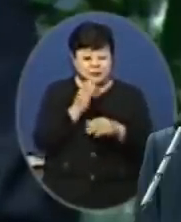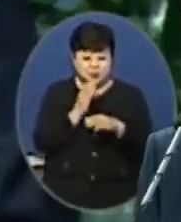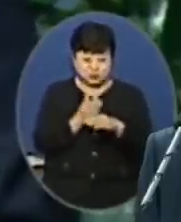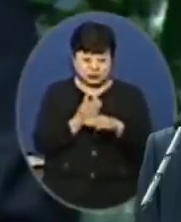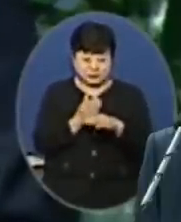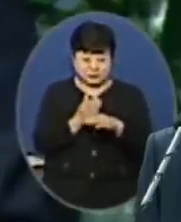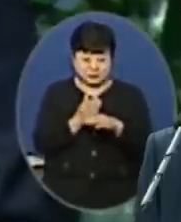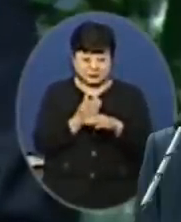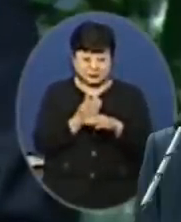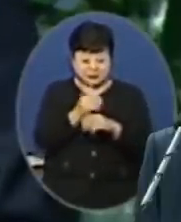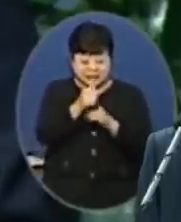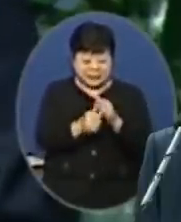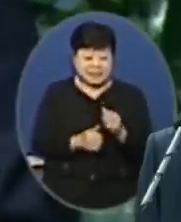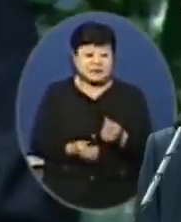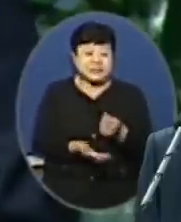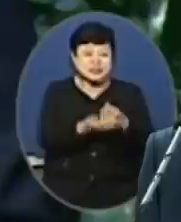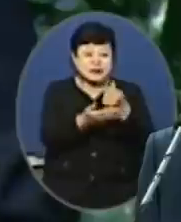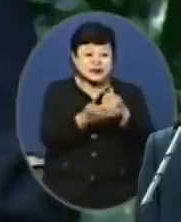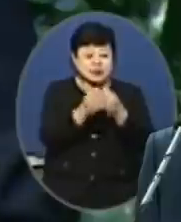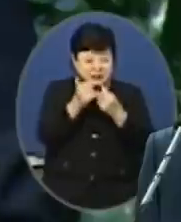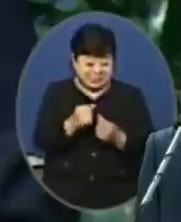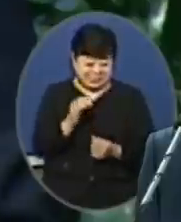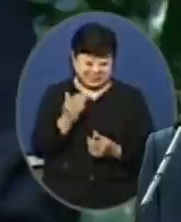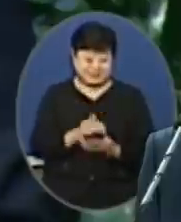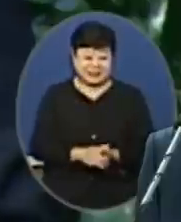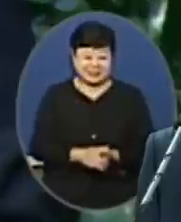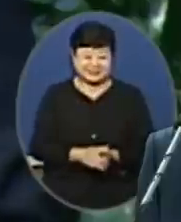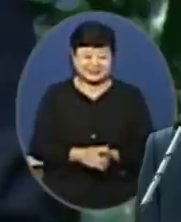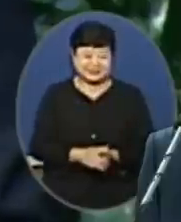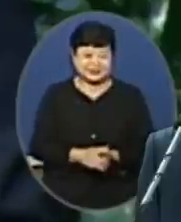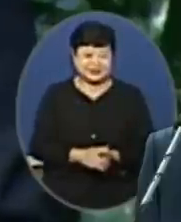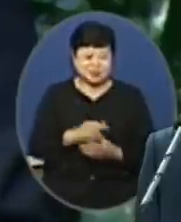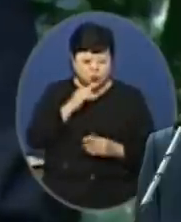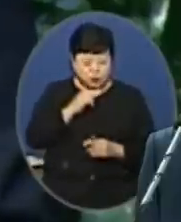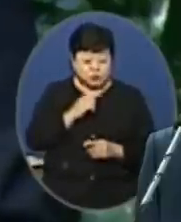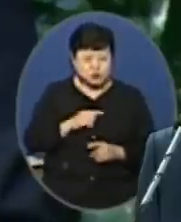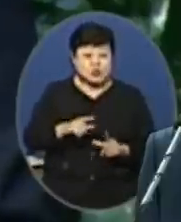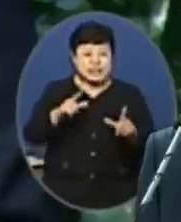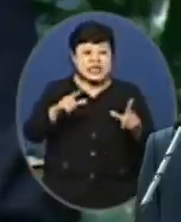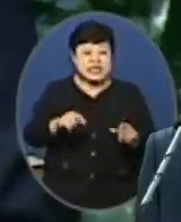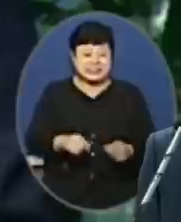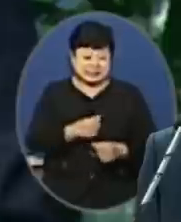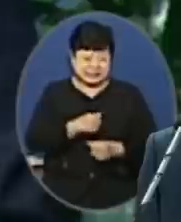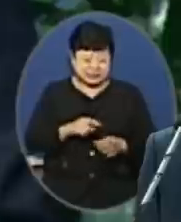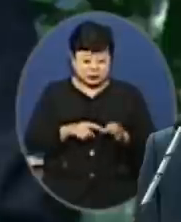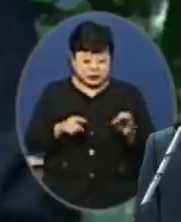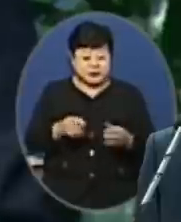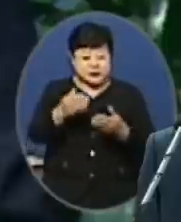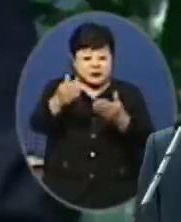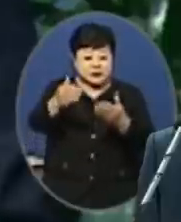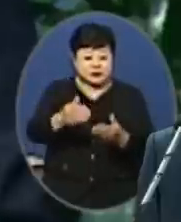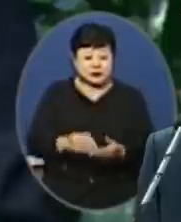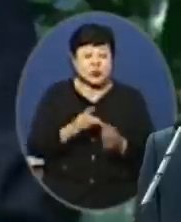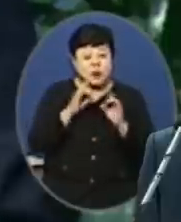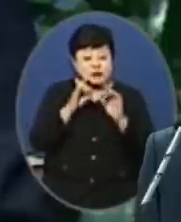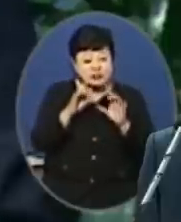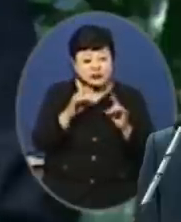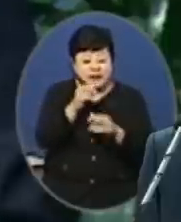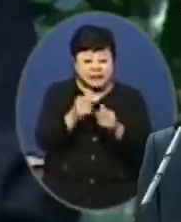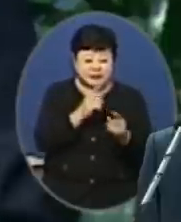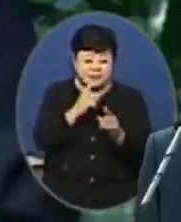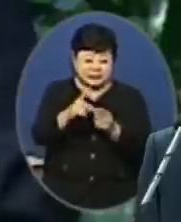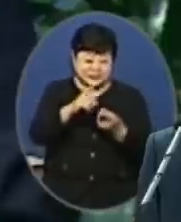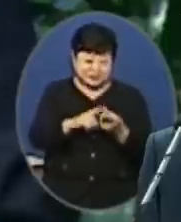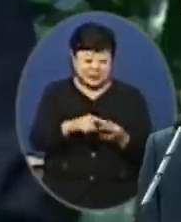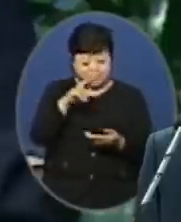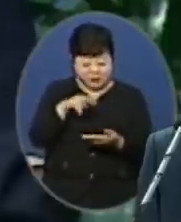중심으로 하나님을 섬기고 살게 되는 것입니다. 주일을 지키게 되고 십일조를 드리게 되고 전도하고 하나님